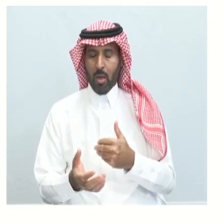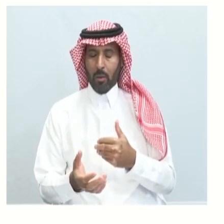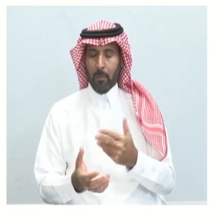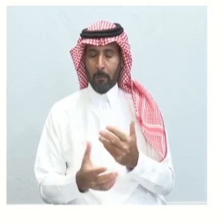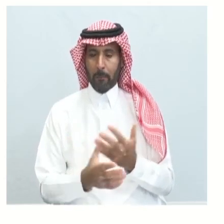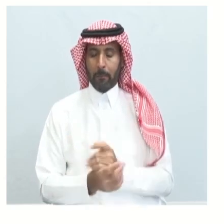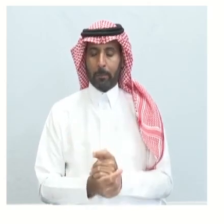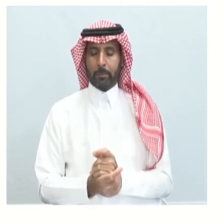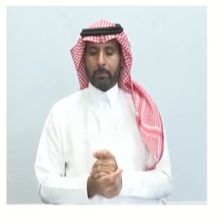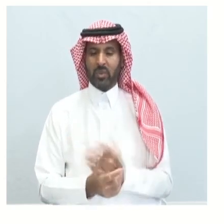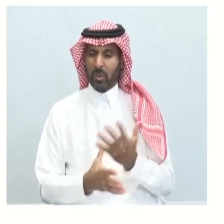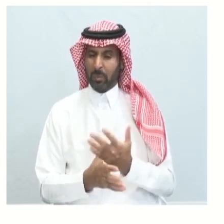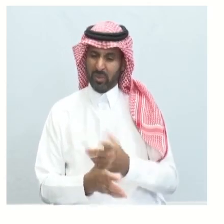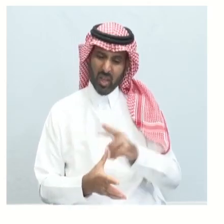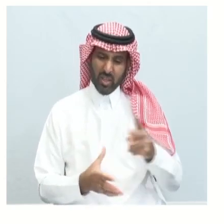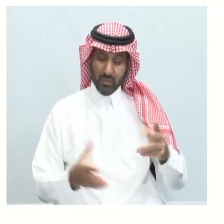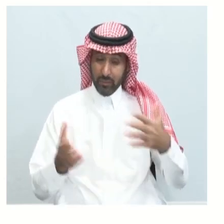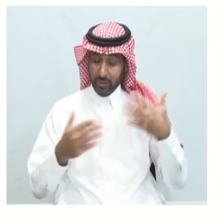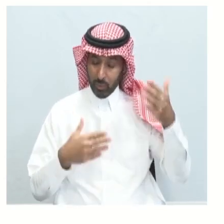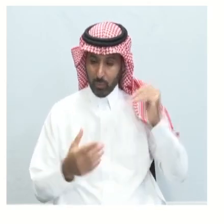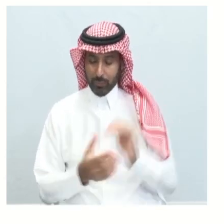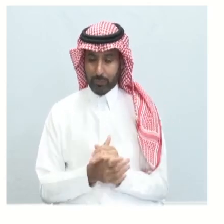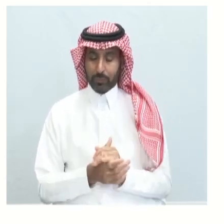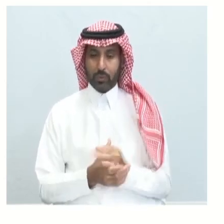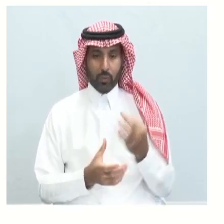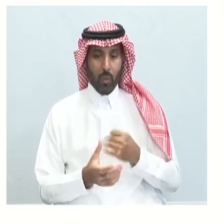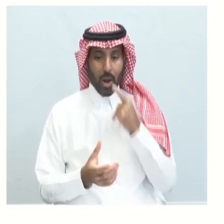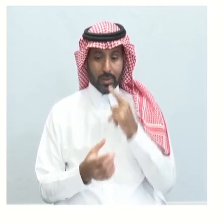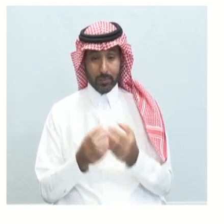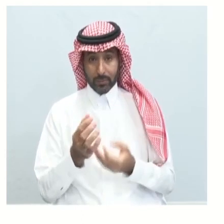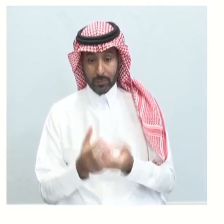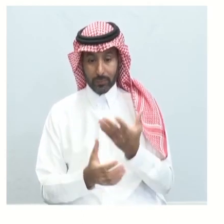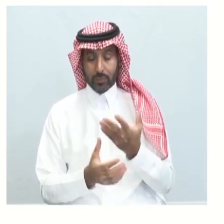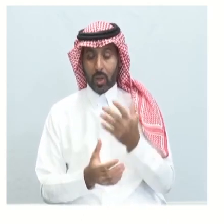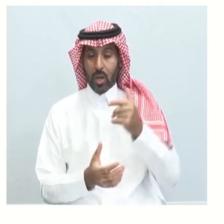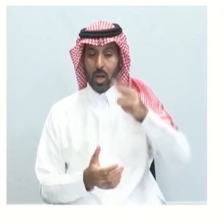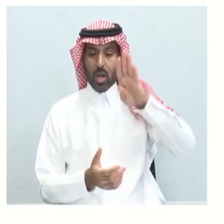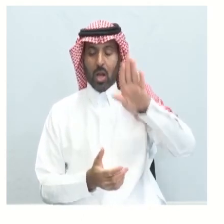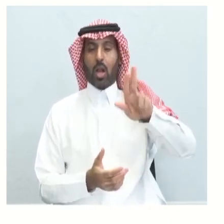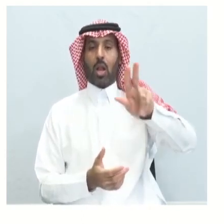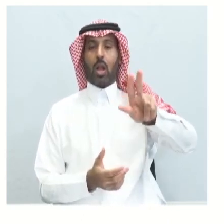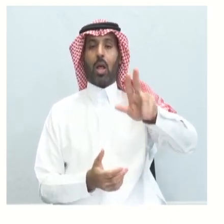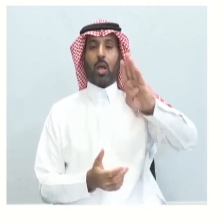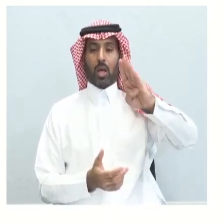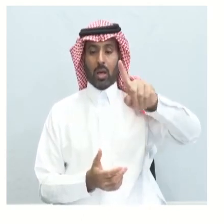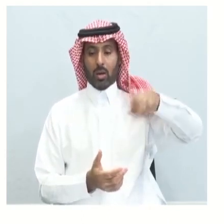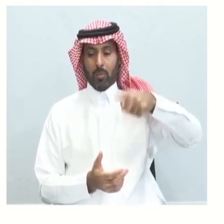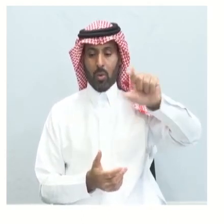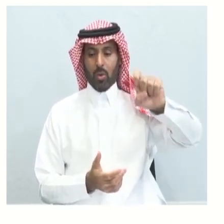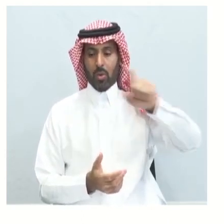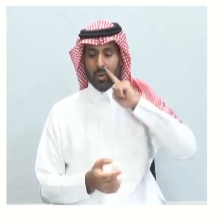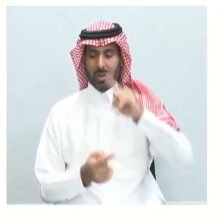المناخ ايضا ذكرنا من ضمن فوائد الطاقه الذريه بانها انبعاثات منخفضه الكربون وكذلك